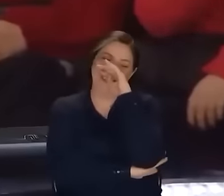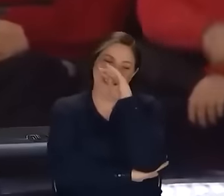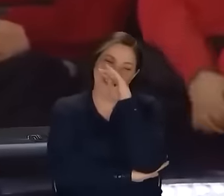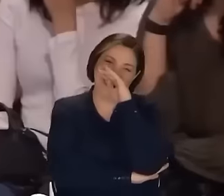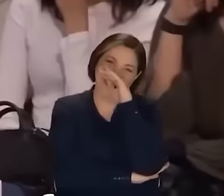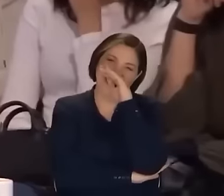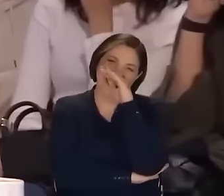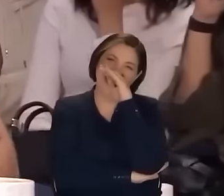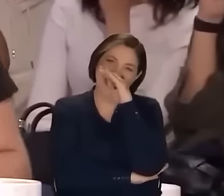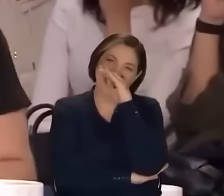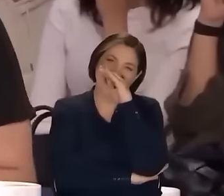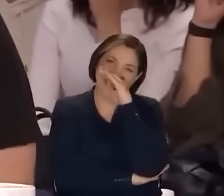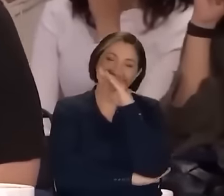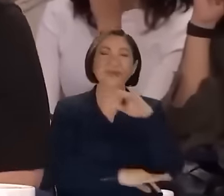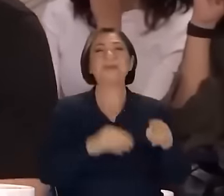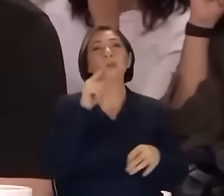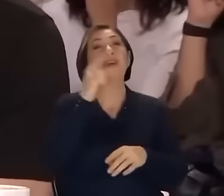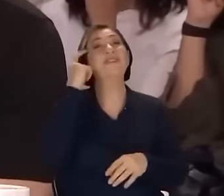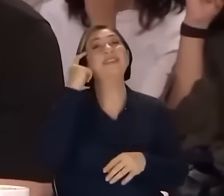Valla yani